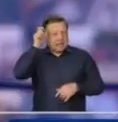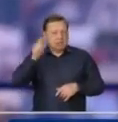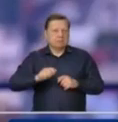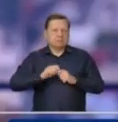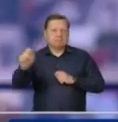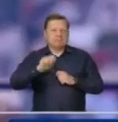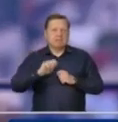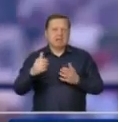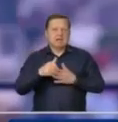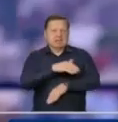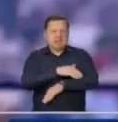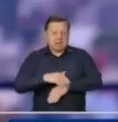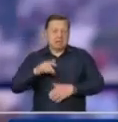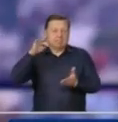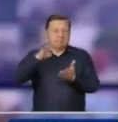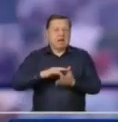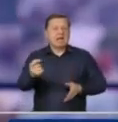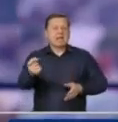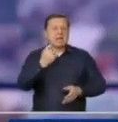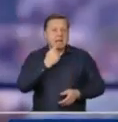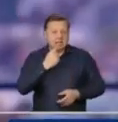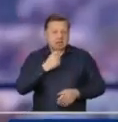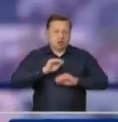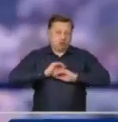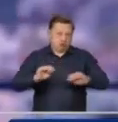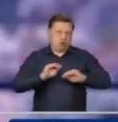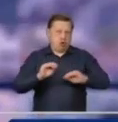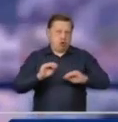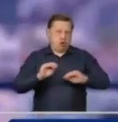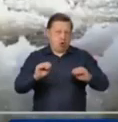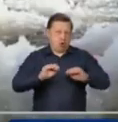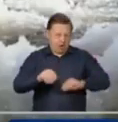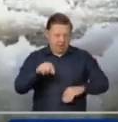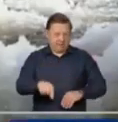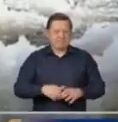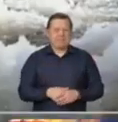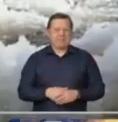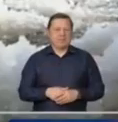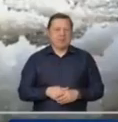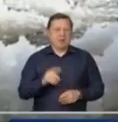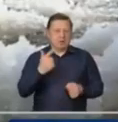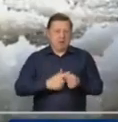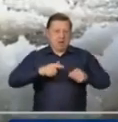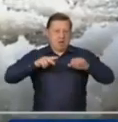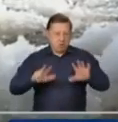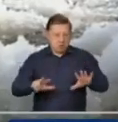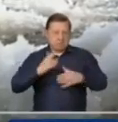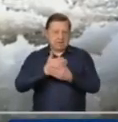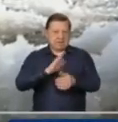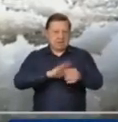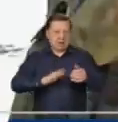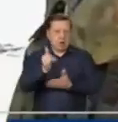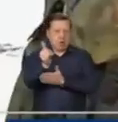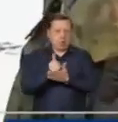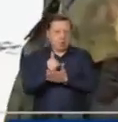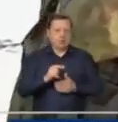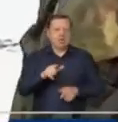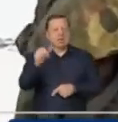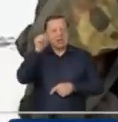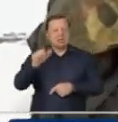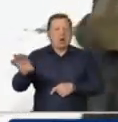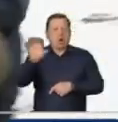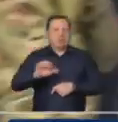to jedyna jednostka w kraju, która prowadzi takie szkolenia. To już 28. Międzynarodowy Kurs Obserwatorów Wojskowych.